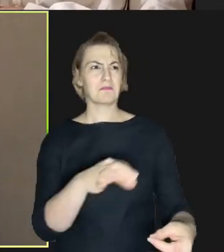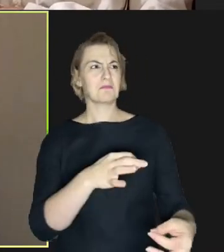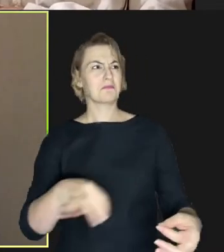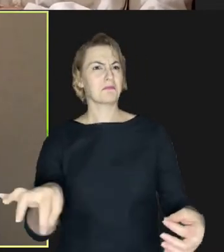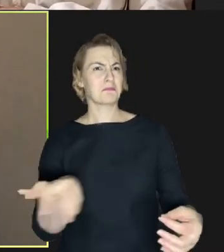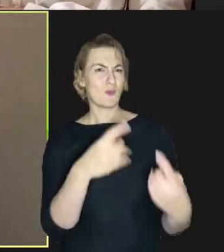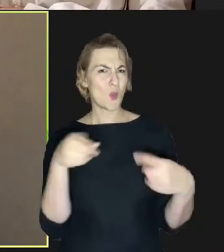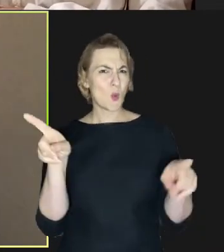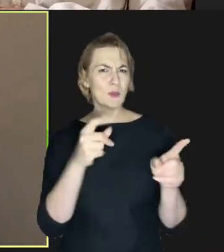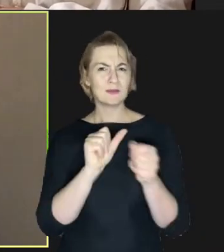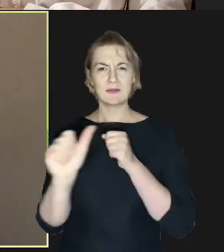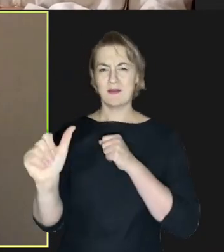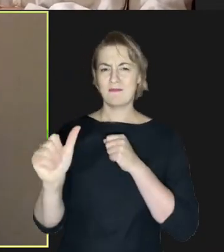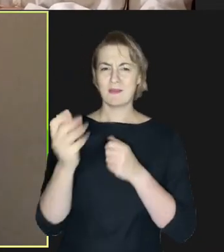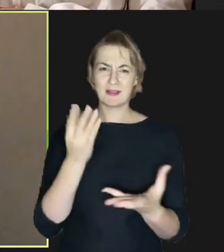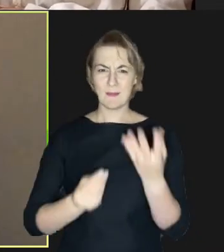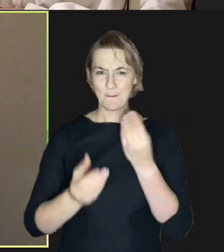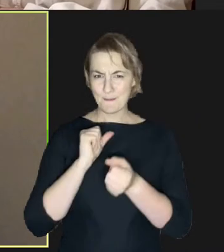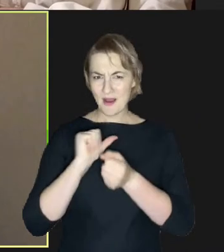i bawimy się.